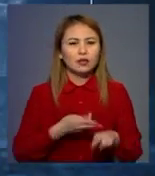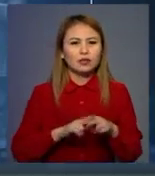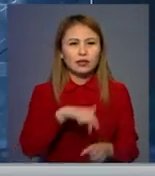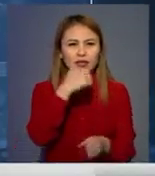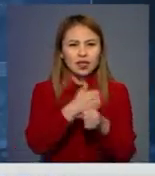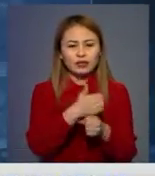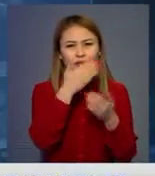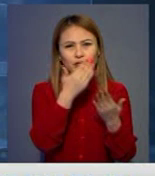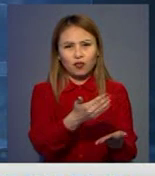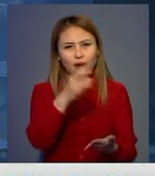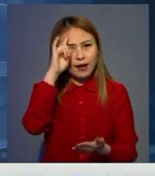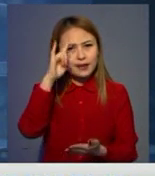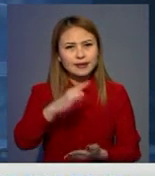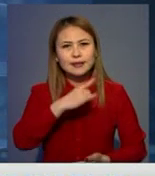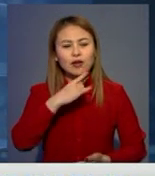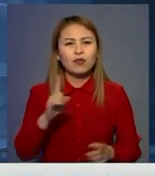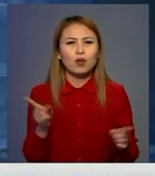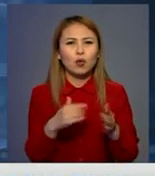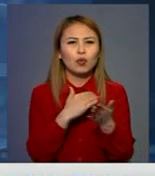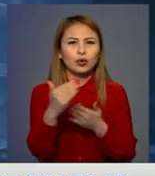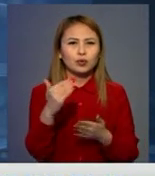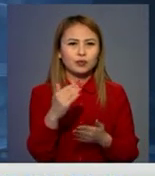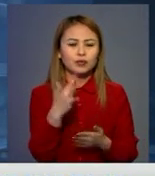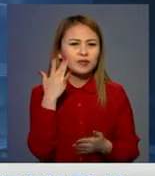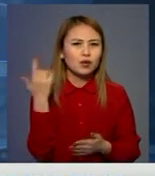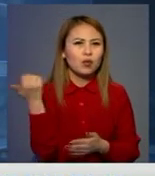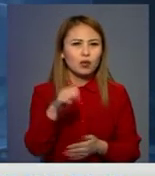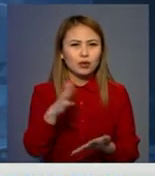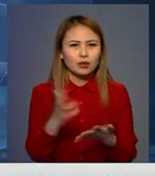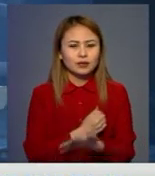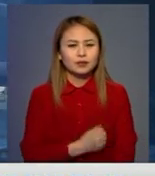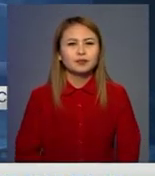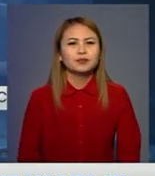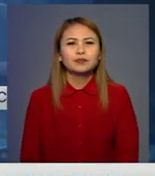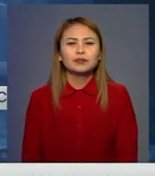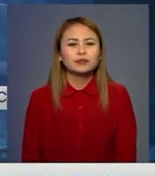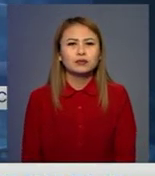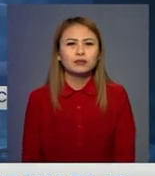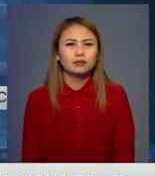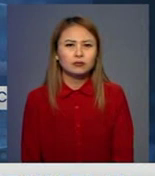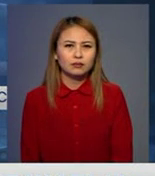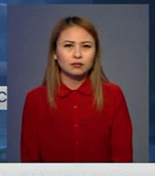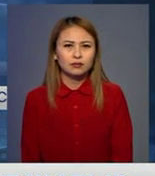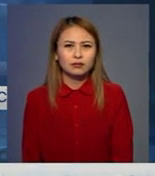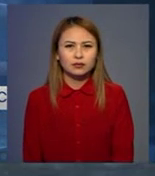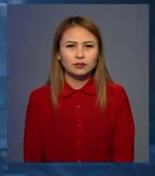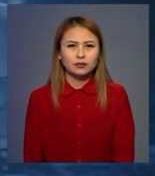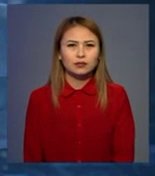етуімен Қазақстан дамушы елдердің арасында ойып тұрып орын алады.